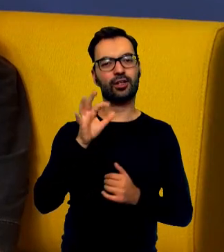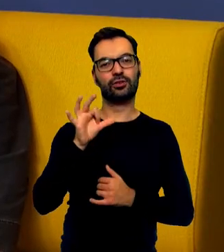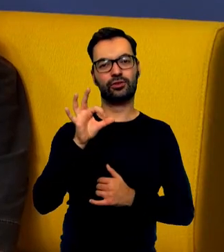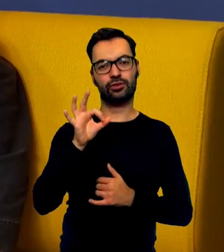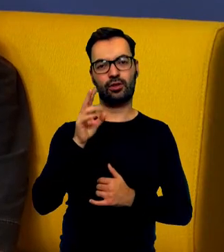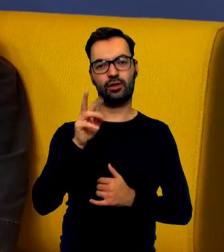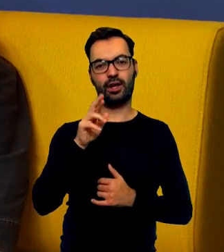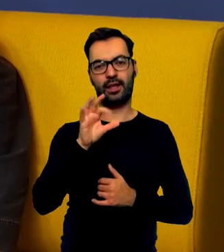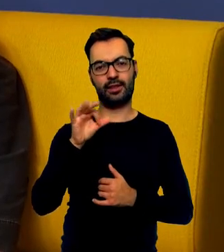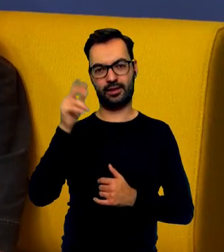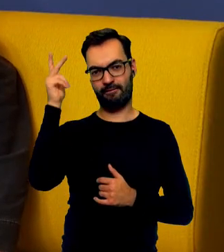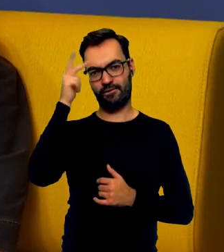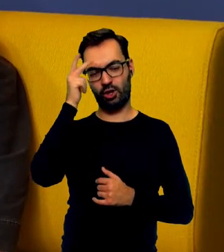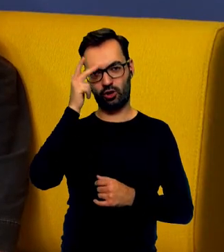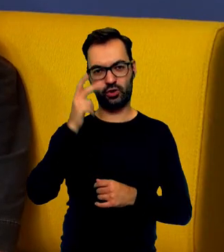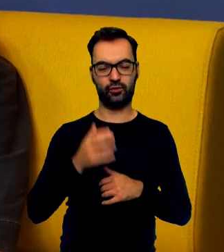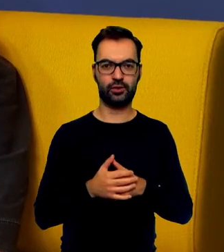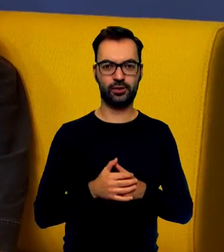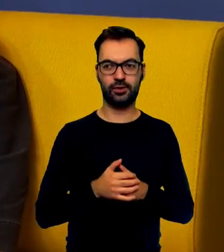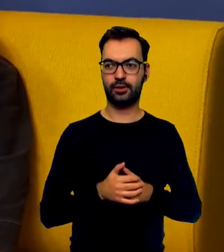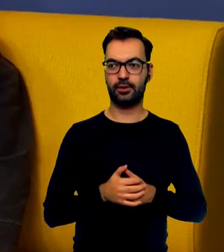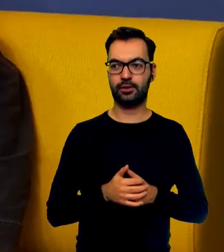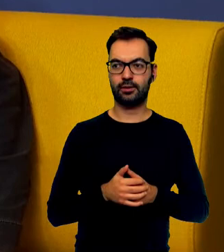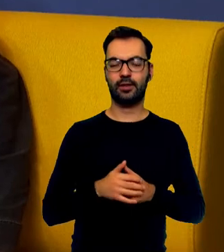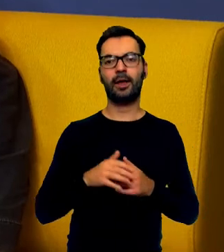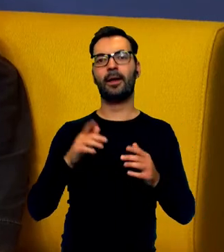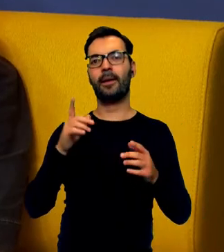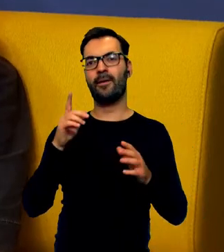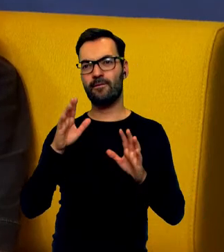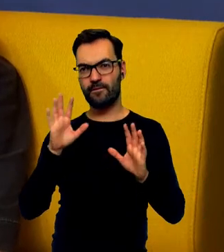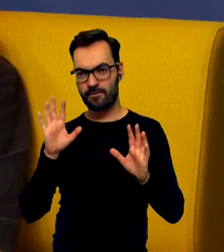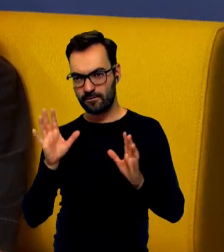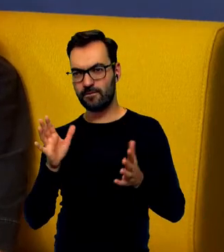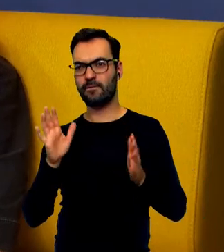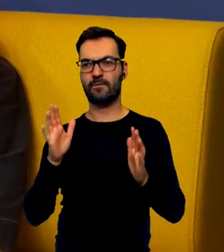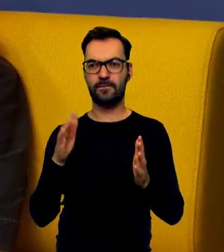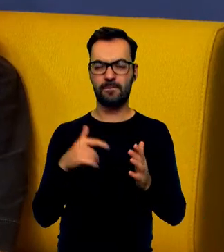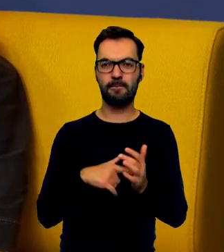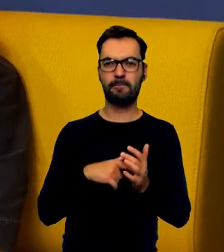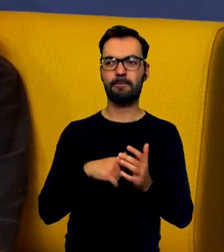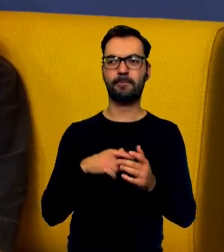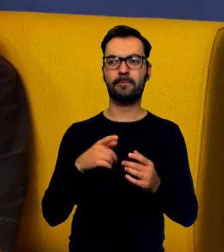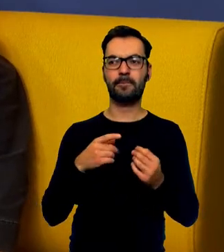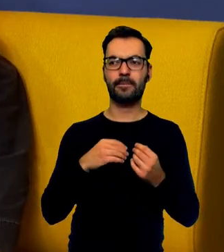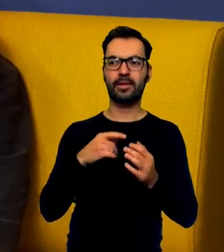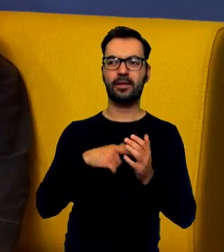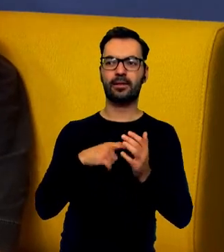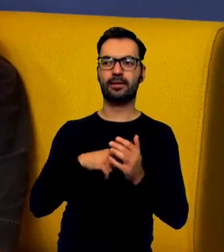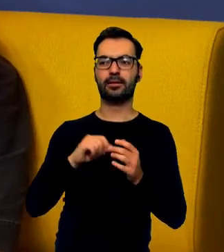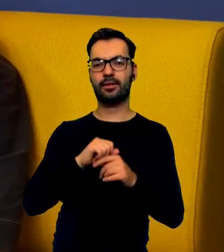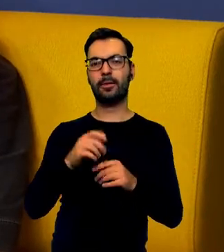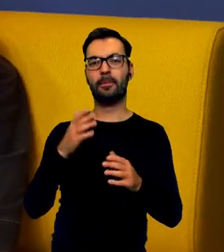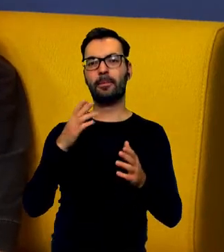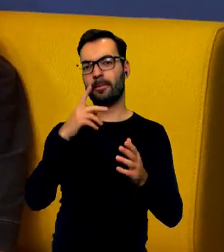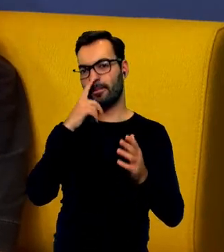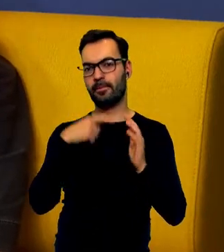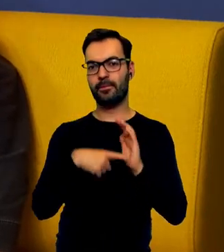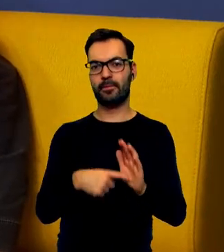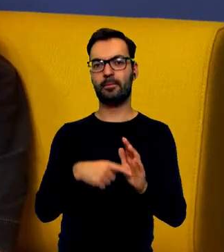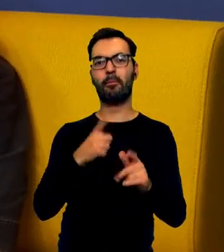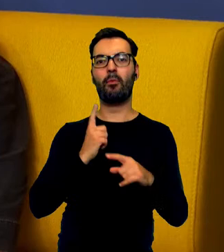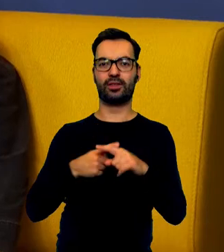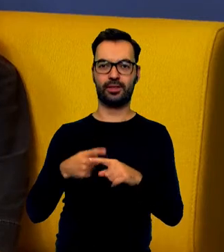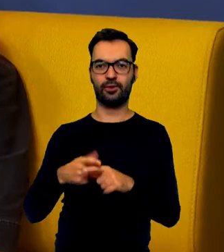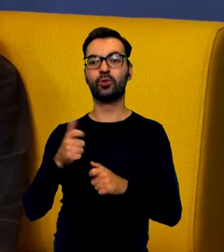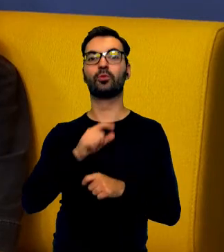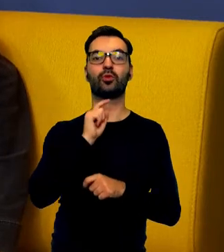w mniejszym stopniu, ale są wyjątki, są takim bezpośrednim wskazaniem